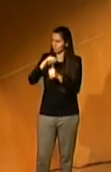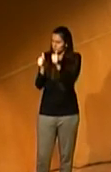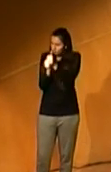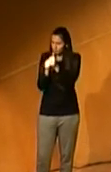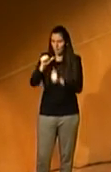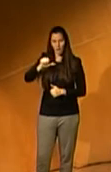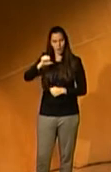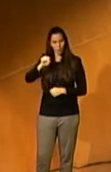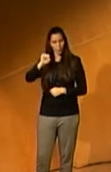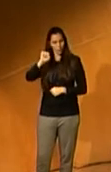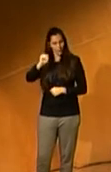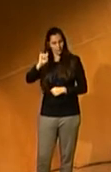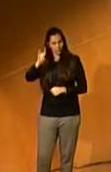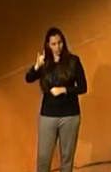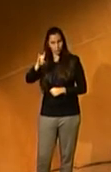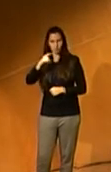est